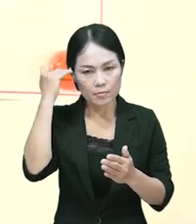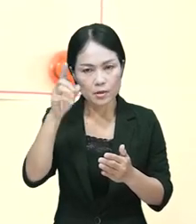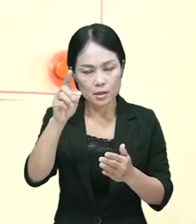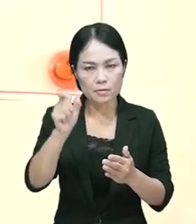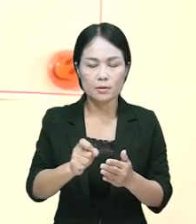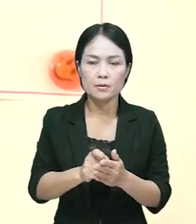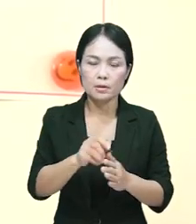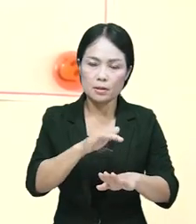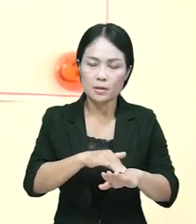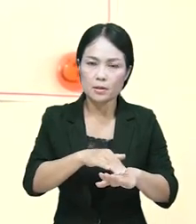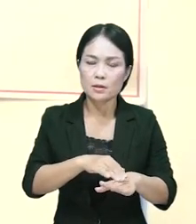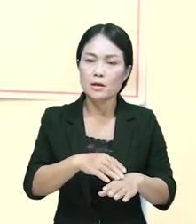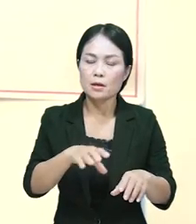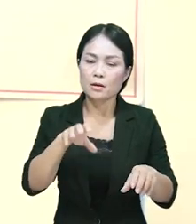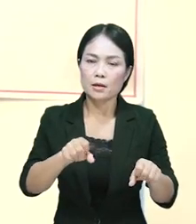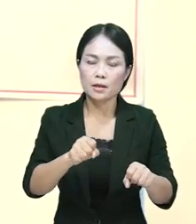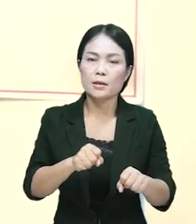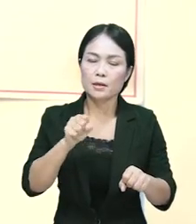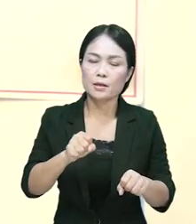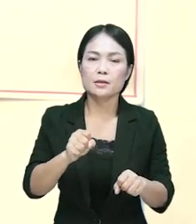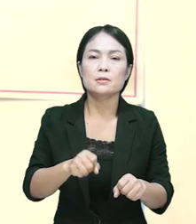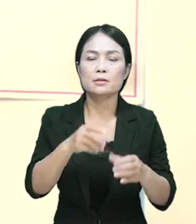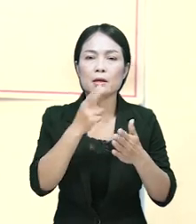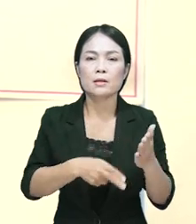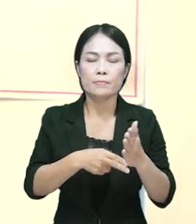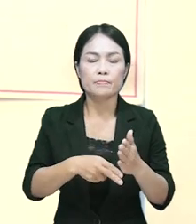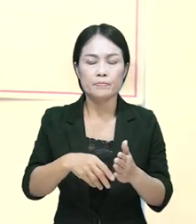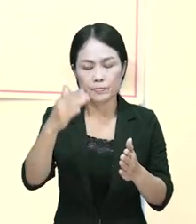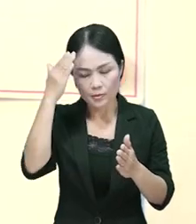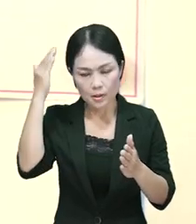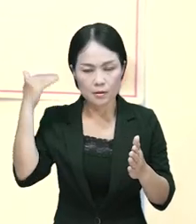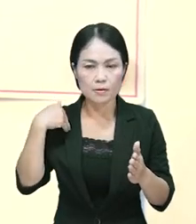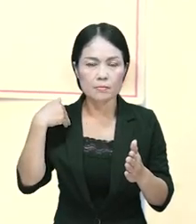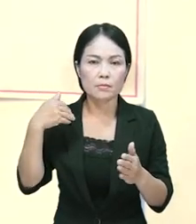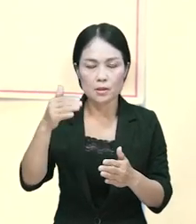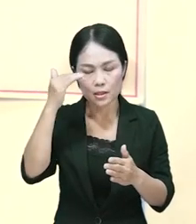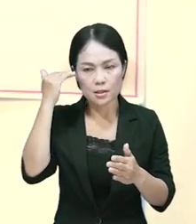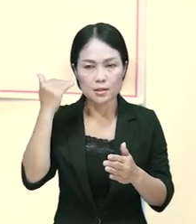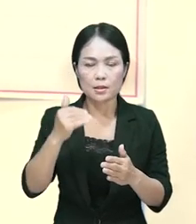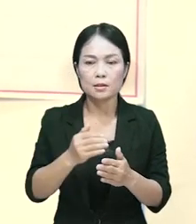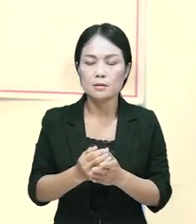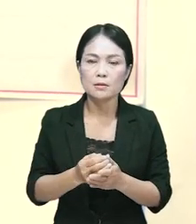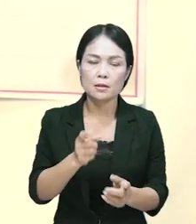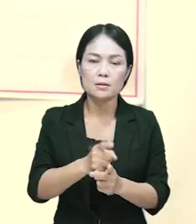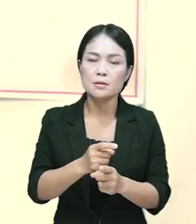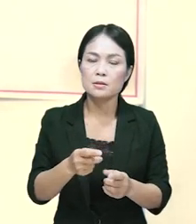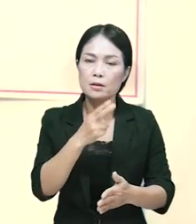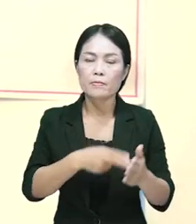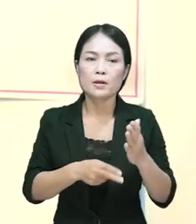ហើយដៃរបស់បុរសក៏កាន់អីហើយកូនគិតតិចមើលថាតើបុរសនិងស្ត្រីត្រូវជាអ្វីនឹងគ្នាហើយនេះមានកូនងាទៀតកូ